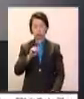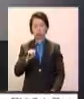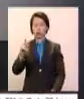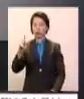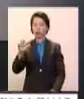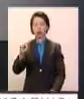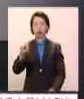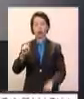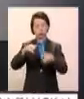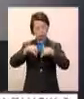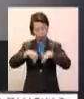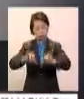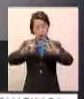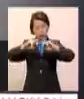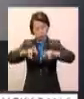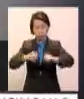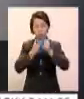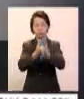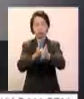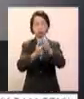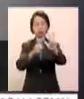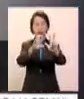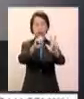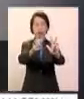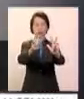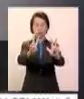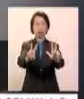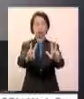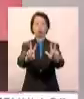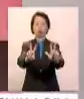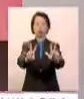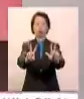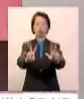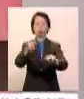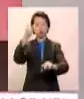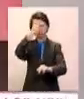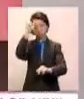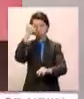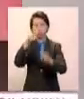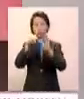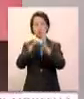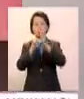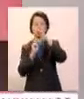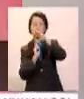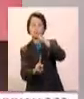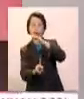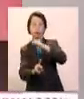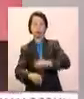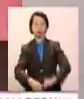masih disiasat menurut Seksyen 302 Kanun Keseksaan kerana membunuh.